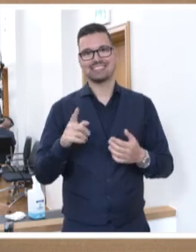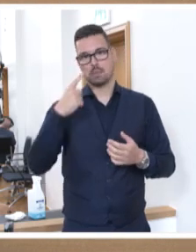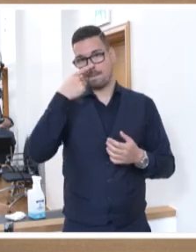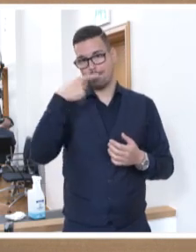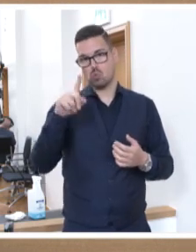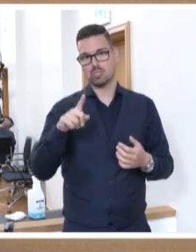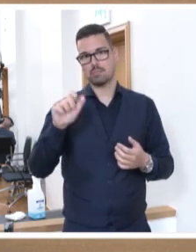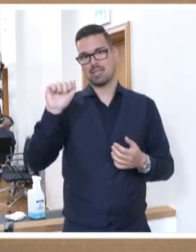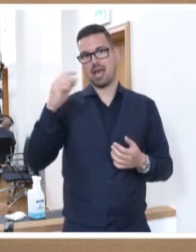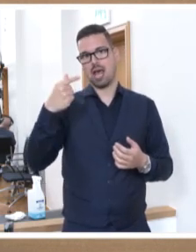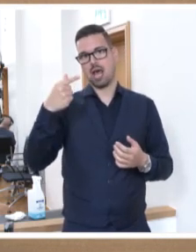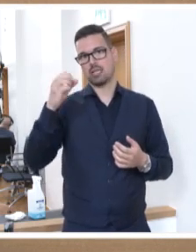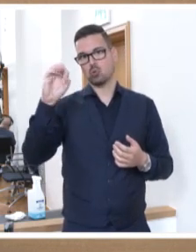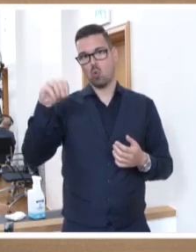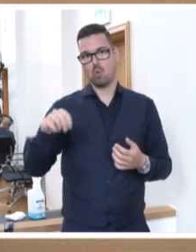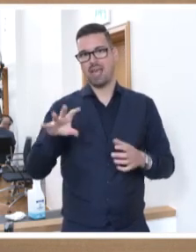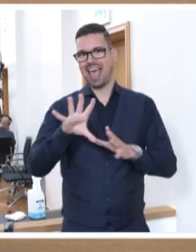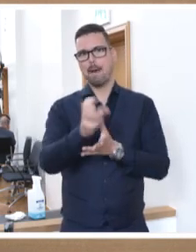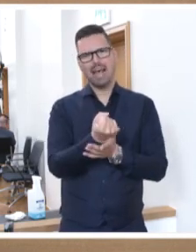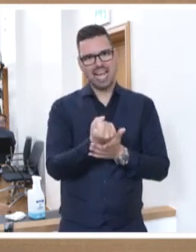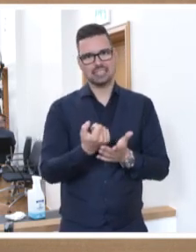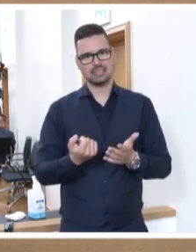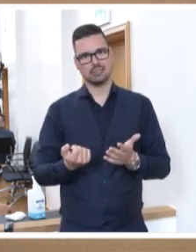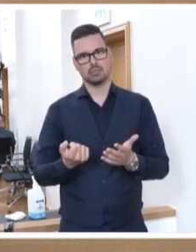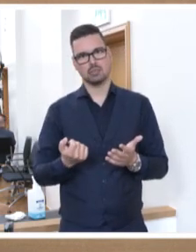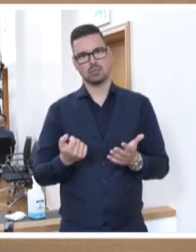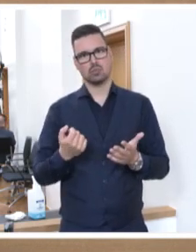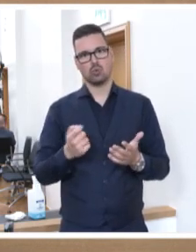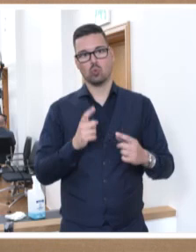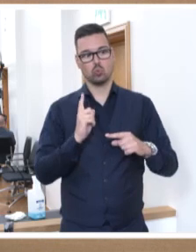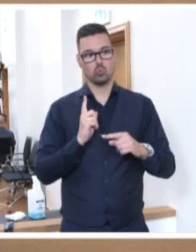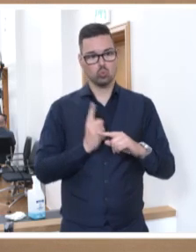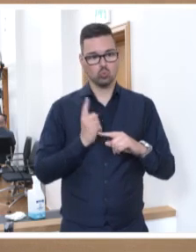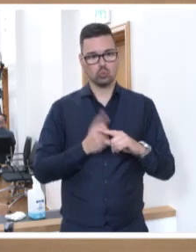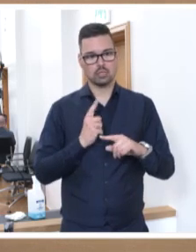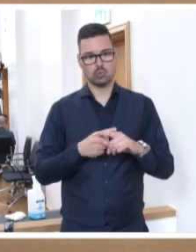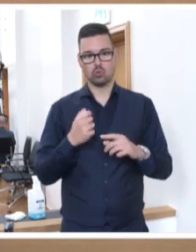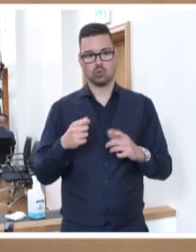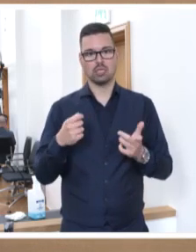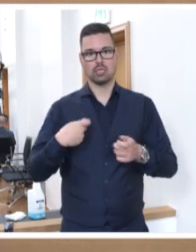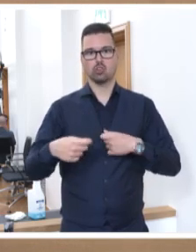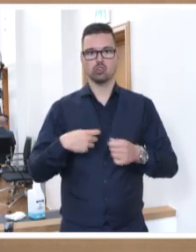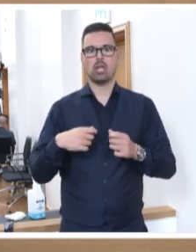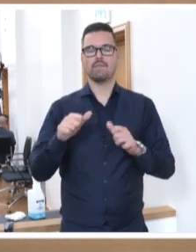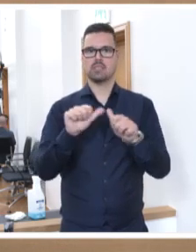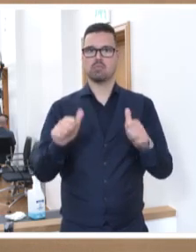mit Atomschlägen erpresst und dann daraus noch ein Geschäftsmodell